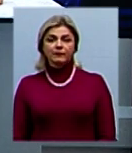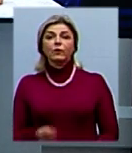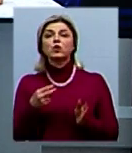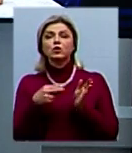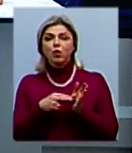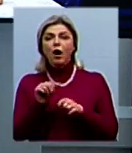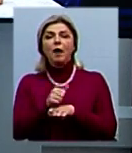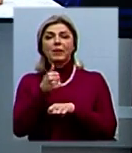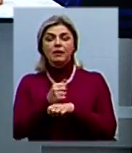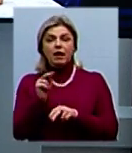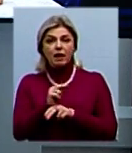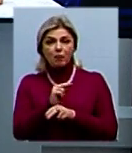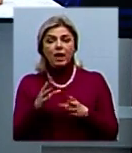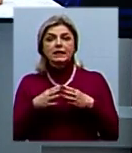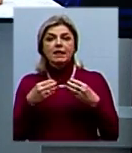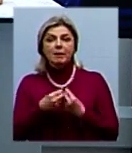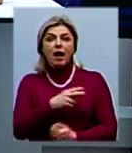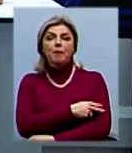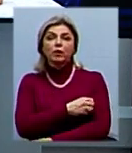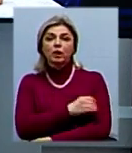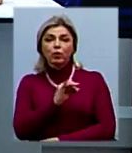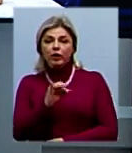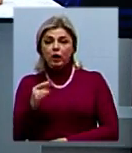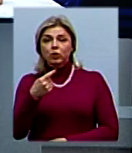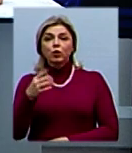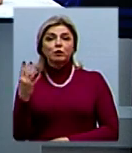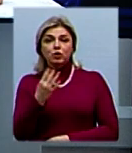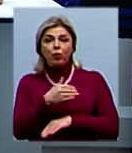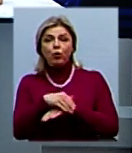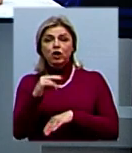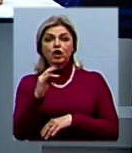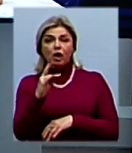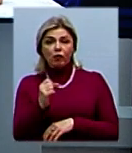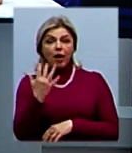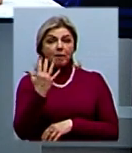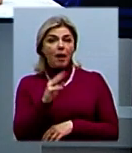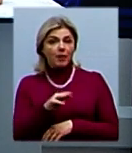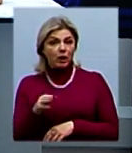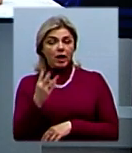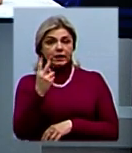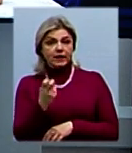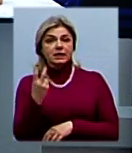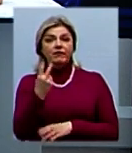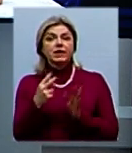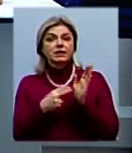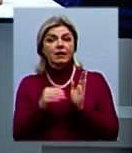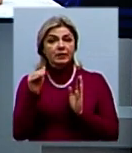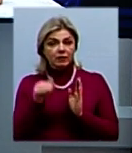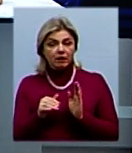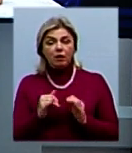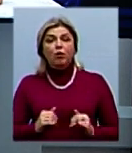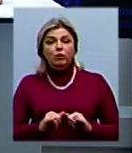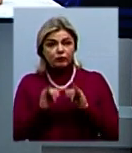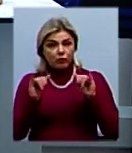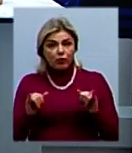Вартість капітального ремонту сімейної амбулаторії номер 4 на вулиці Чкалова з 5 327 тисяч зросла